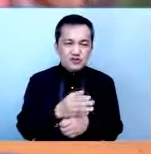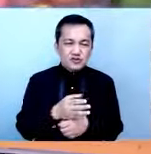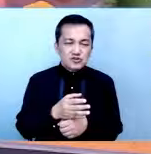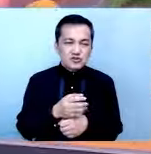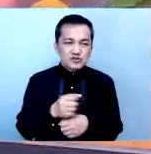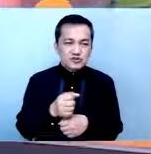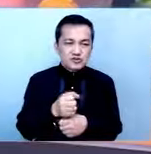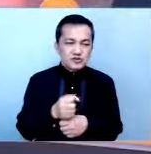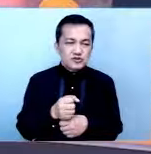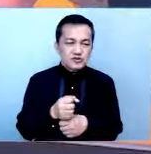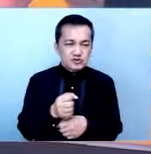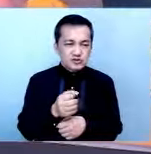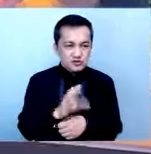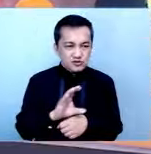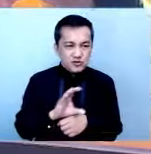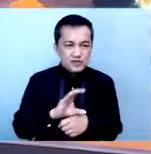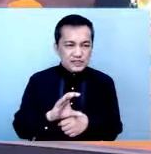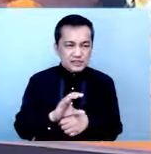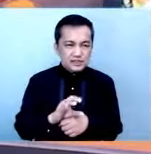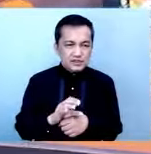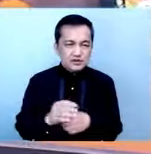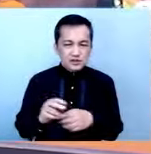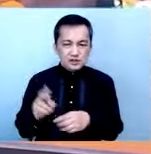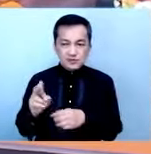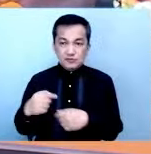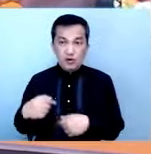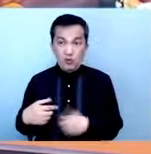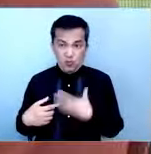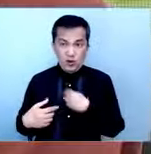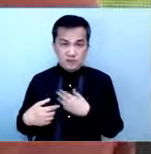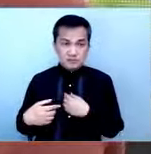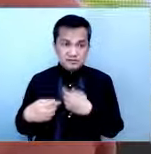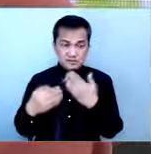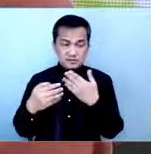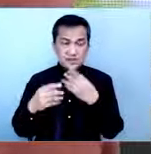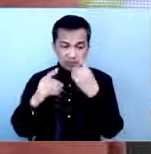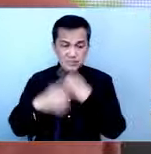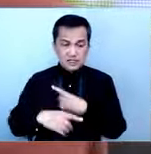use dark and white po. We use dark and white chocolate. It's very good po. Kasi yung